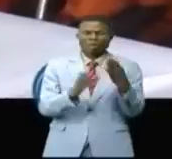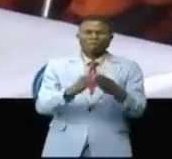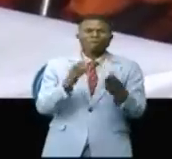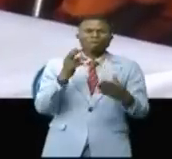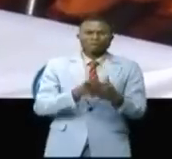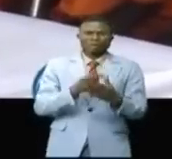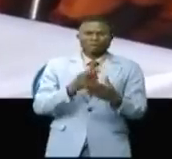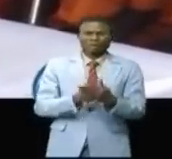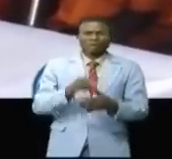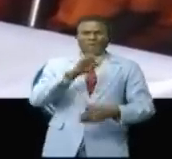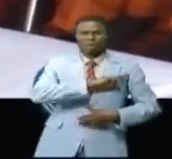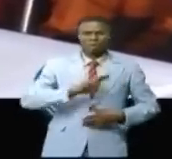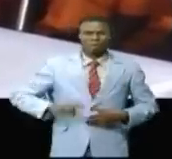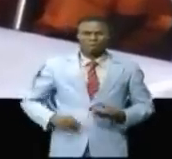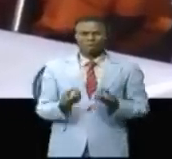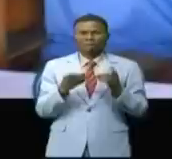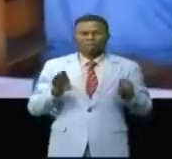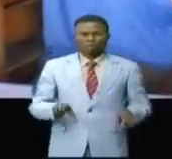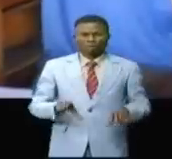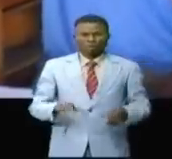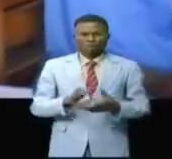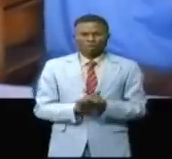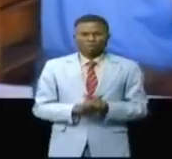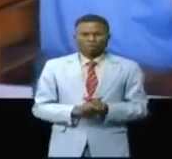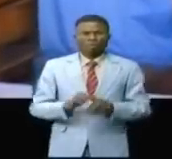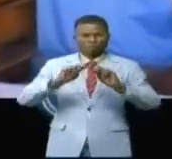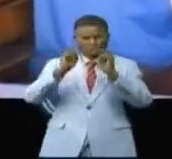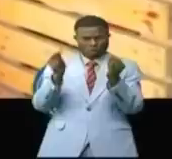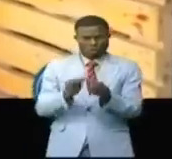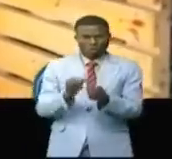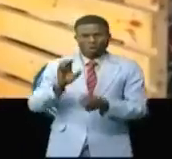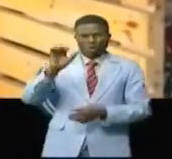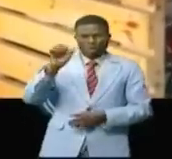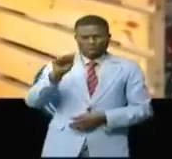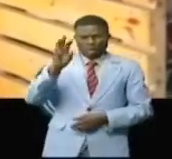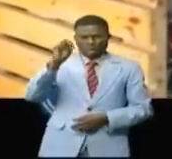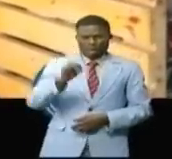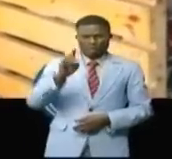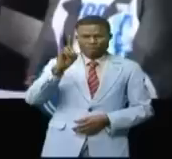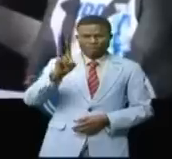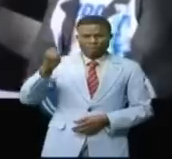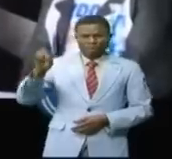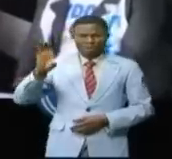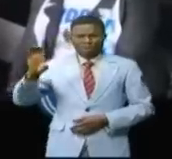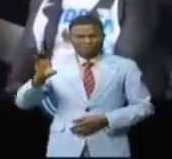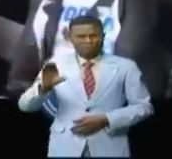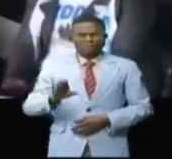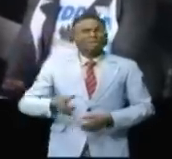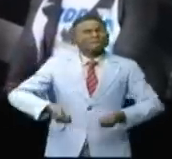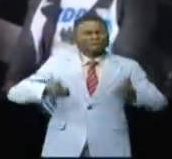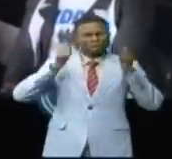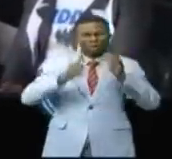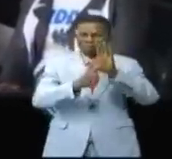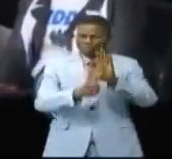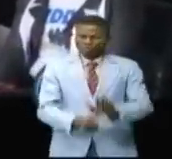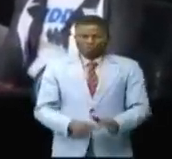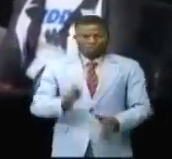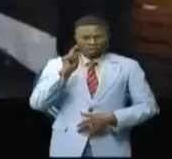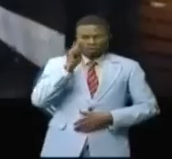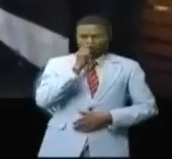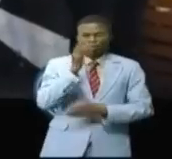en république démocratique du congo la structure mdc dit non à la discrimination des aveugles et à la